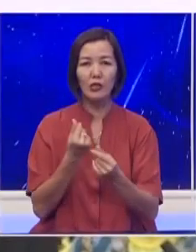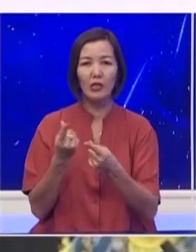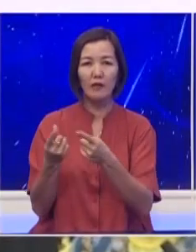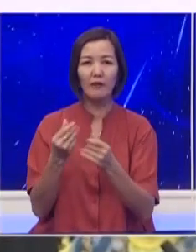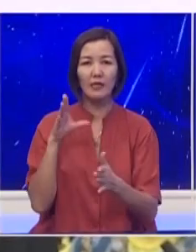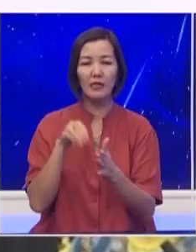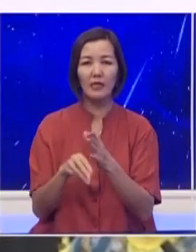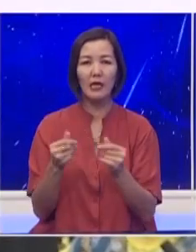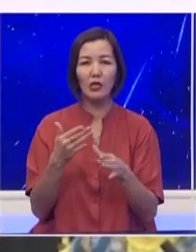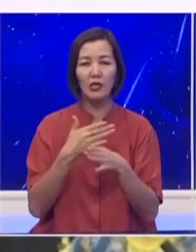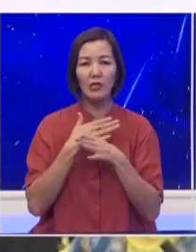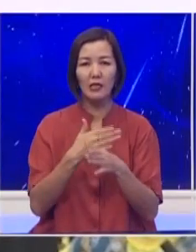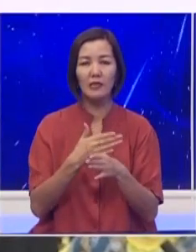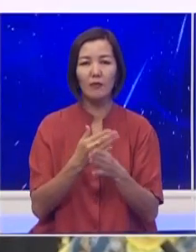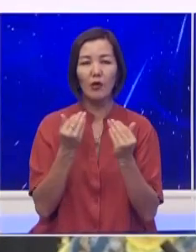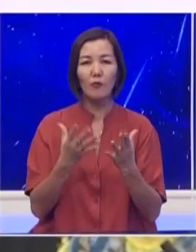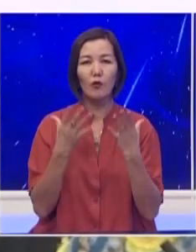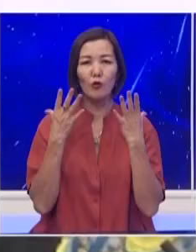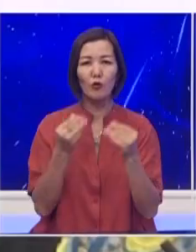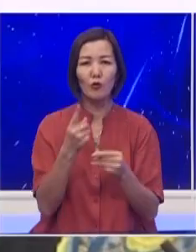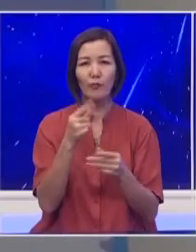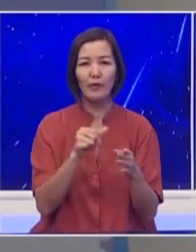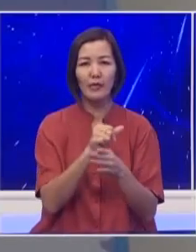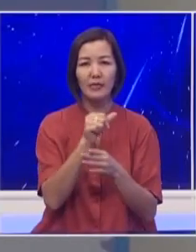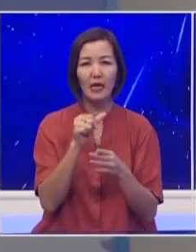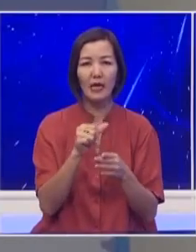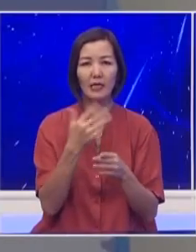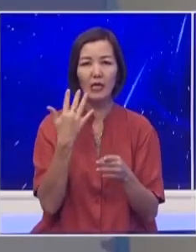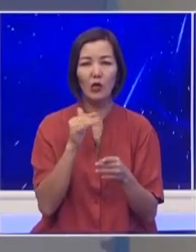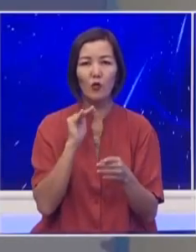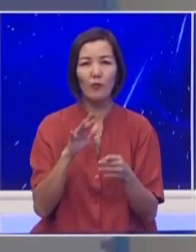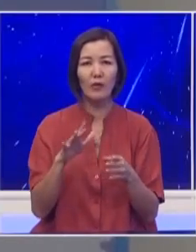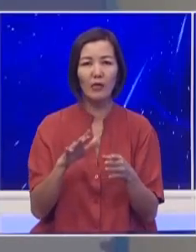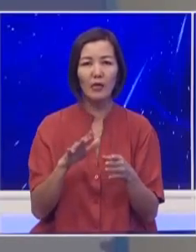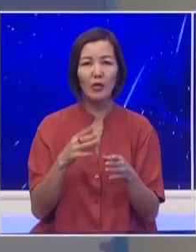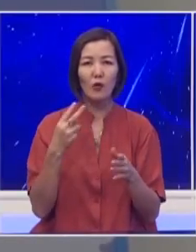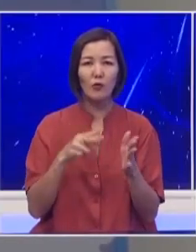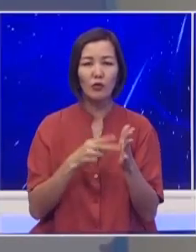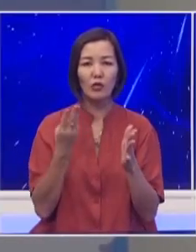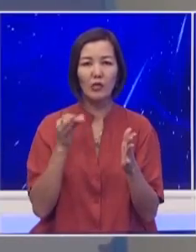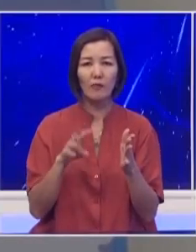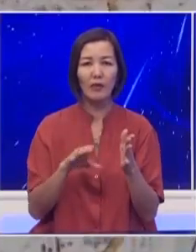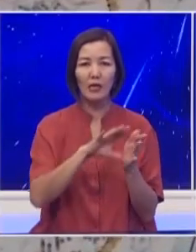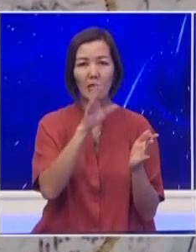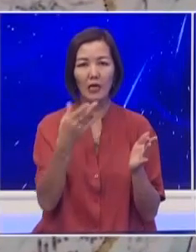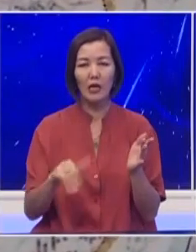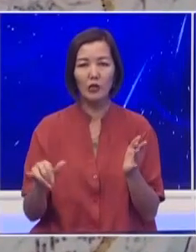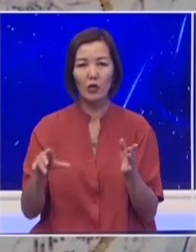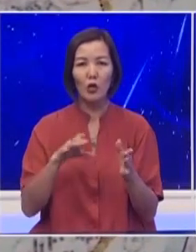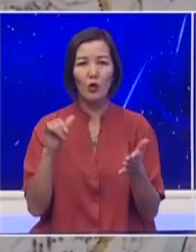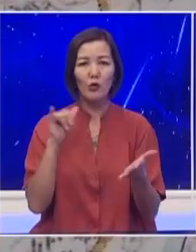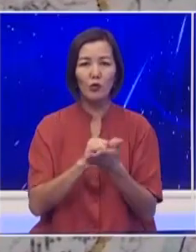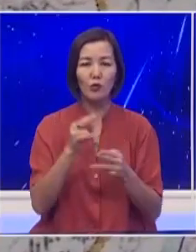жеке инвестициялық қаражат есебінен бүгінде сағатына 50 мың қалыпты текше метрді құрайтын 37 мың шақырым магистралдық газ құбыры